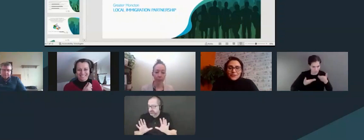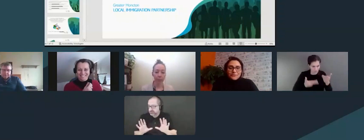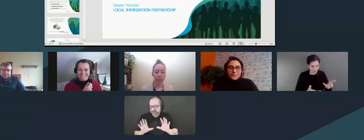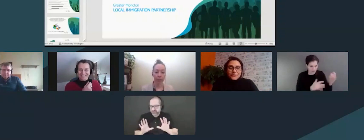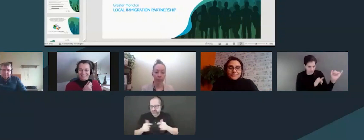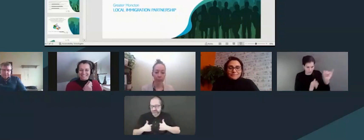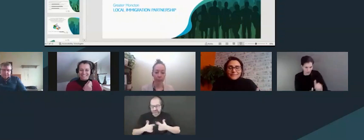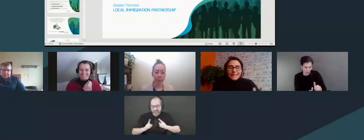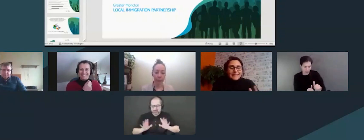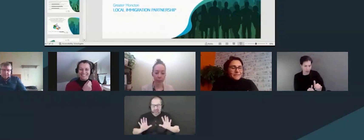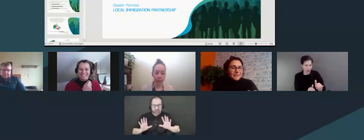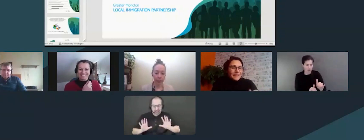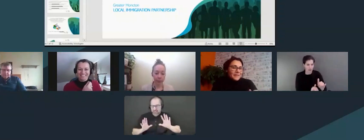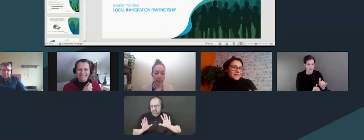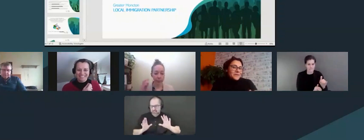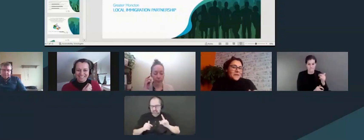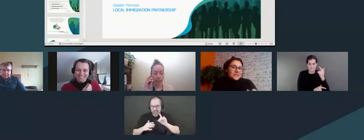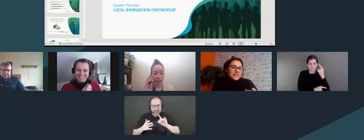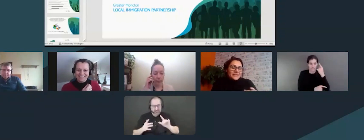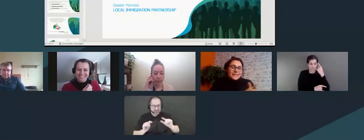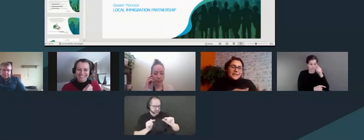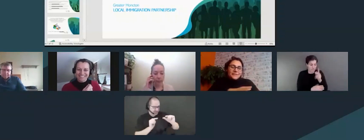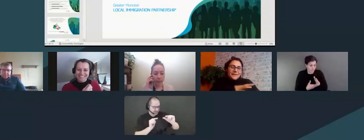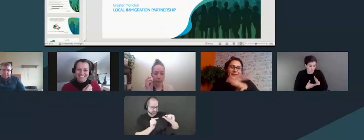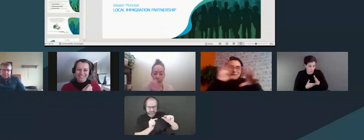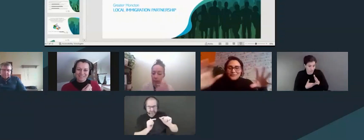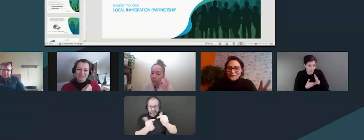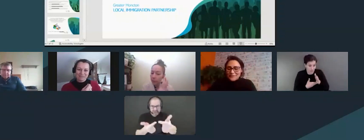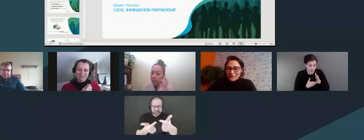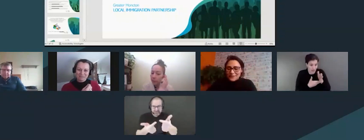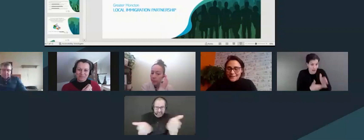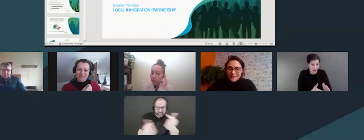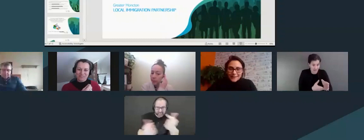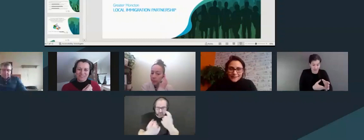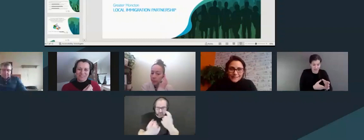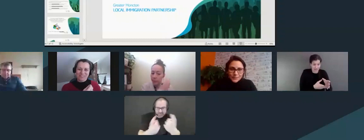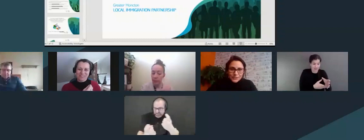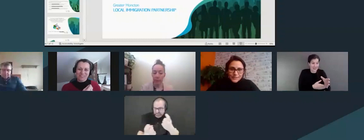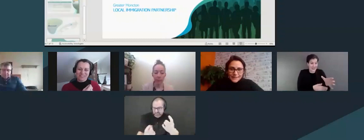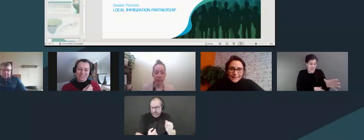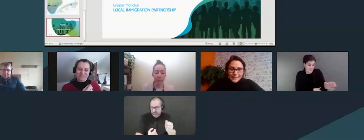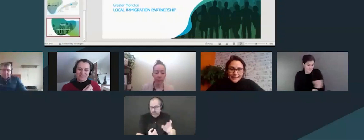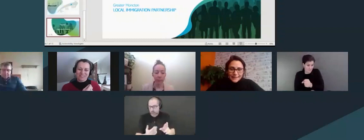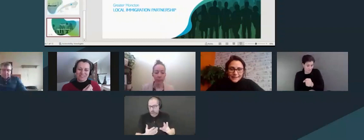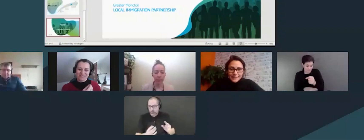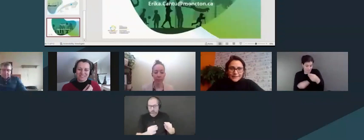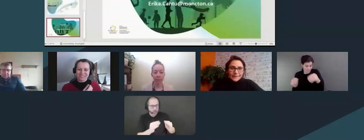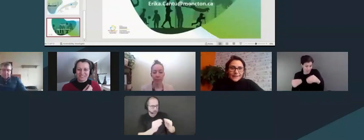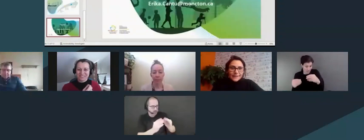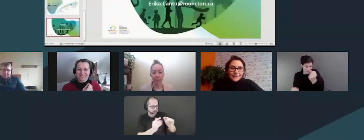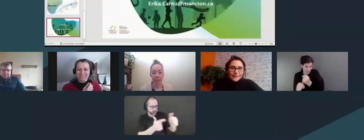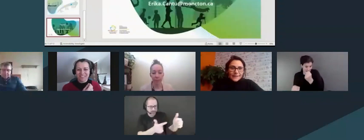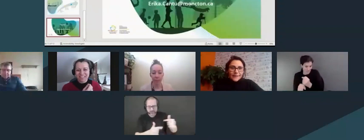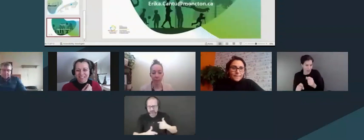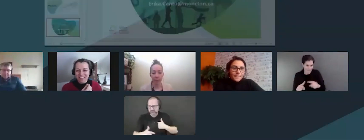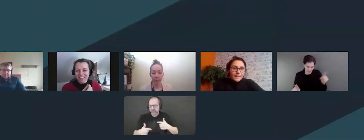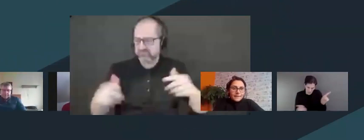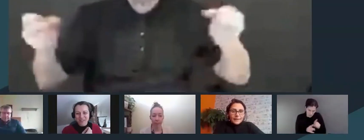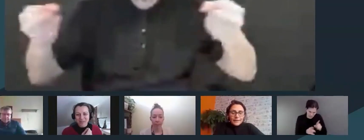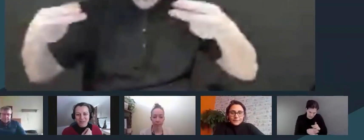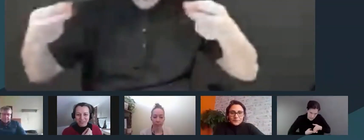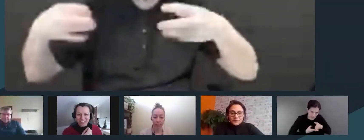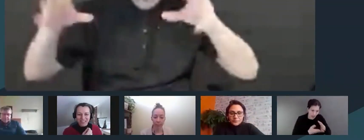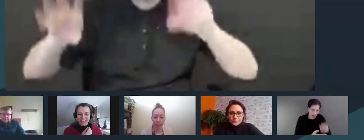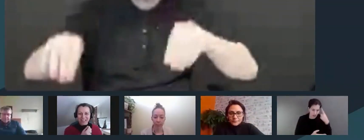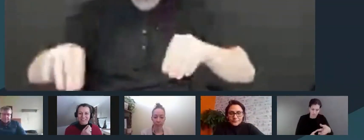Et s'il y a des questions, n'hésitez pas. OK, je vais. Merci Erika,